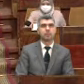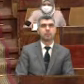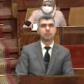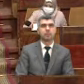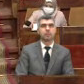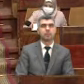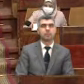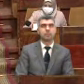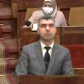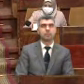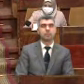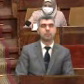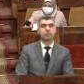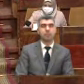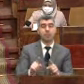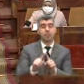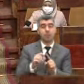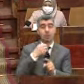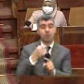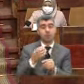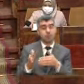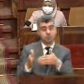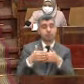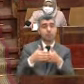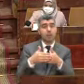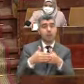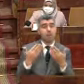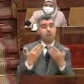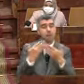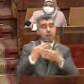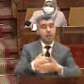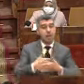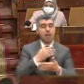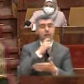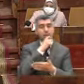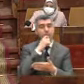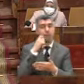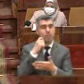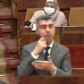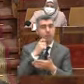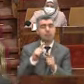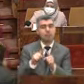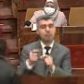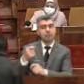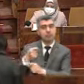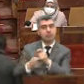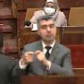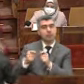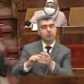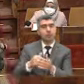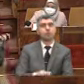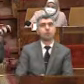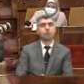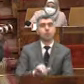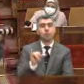يلا اطلق. هذا للتخفيف من آثار الإغلاق الليلي في شهر رمضان على بعض القطاعات التجارية. ثانيا، ما